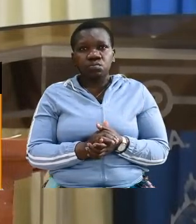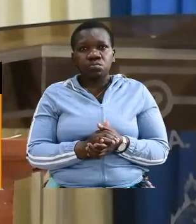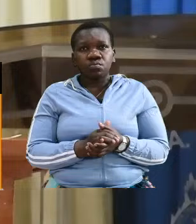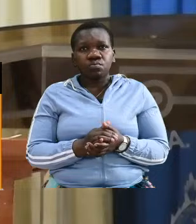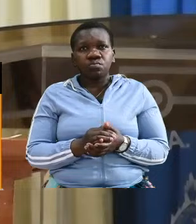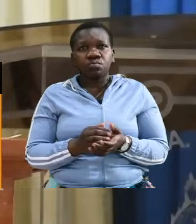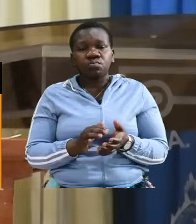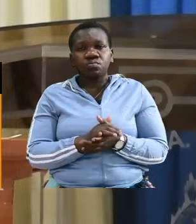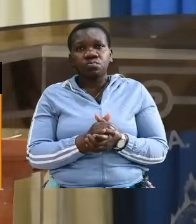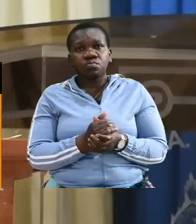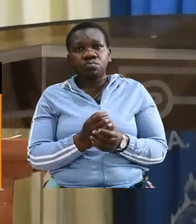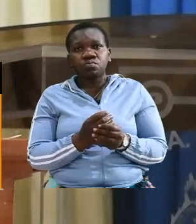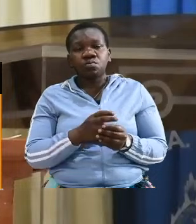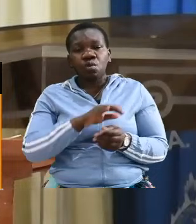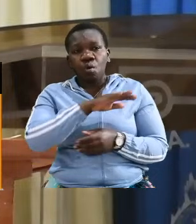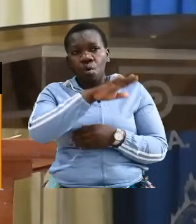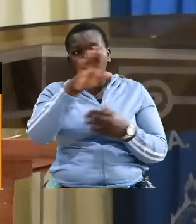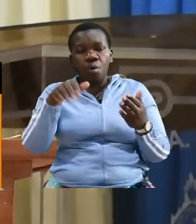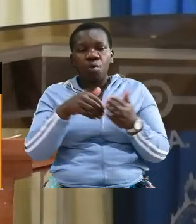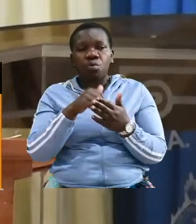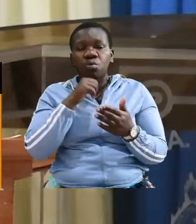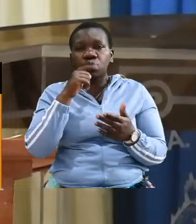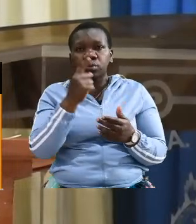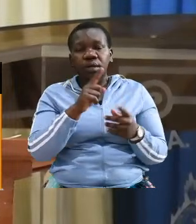kanisa tukasimame na wao.